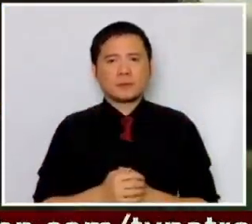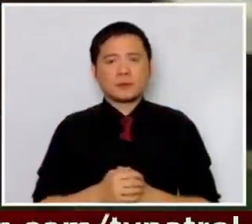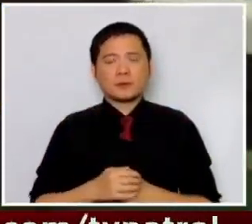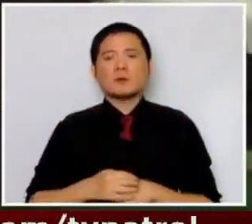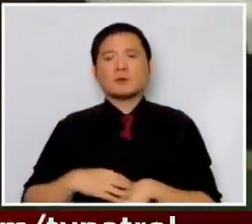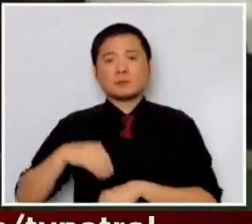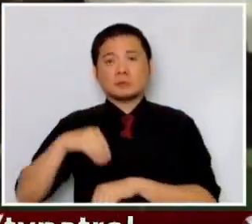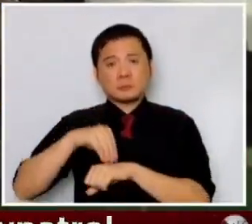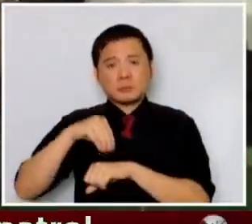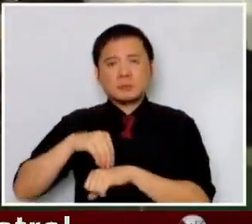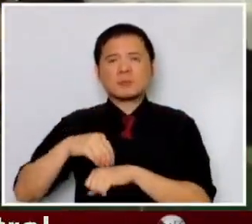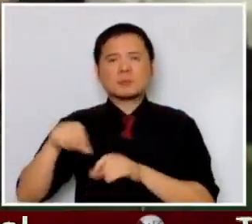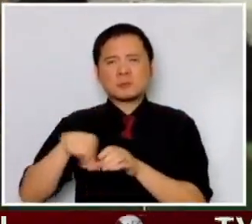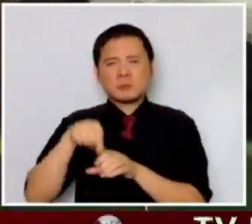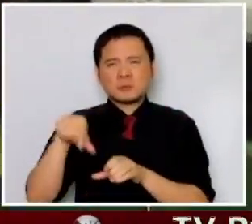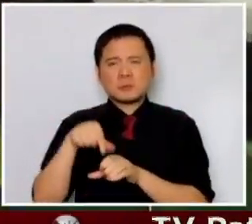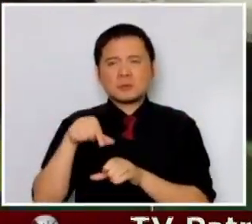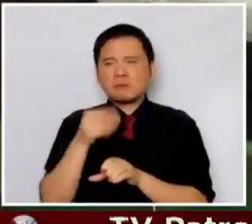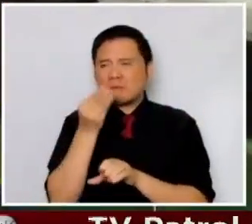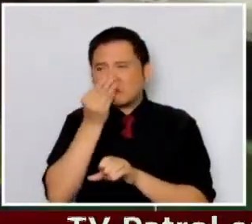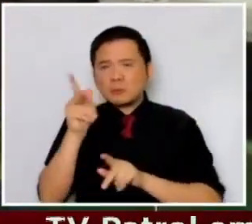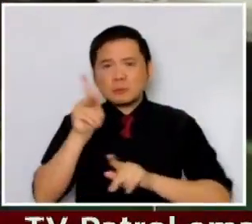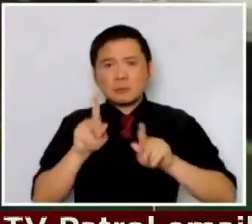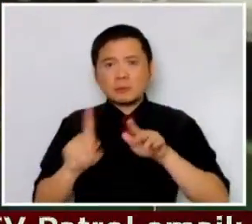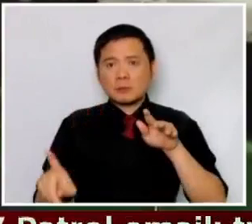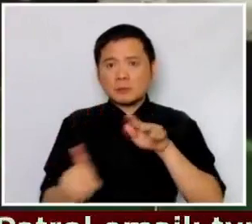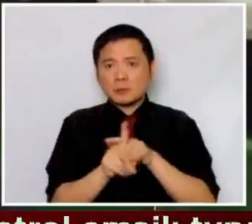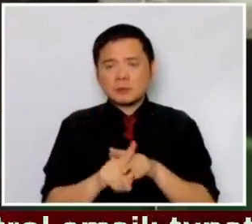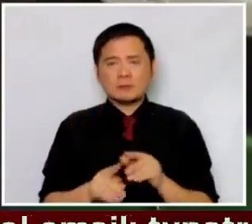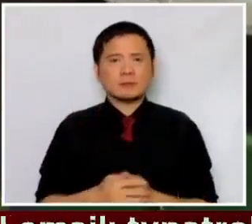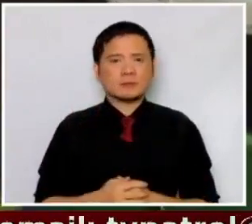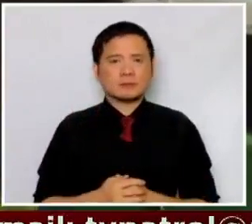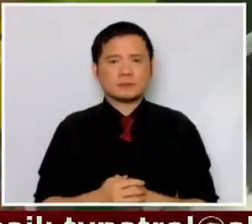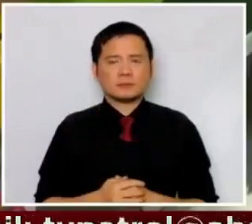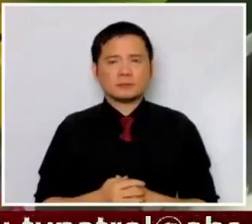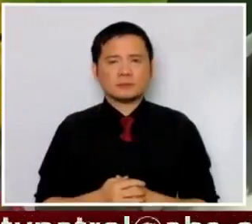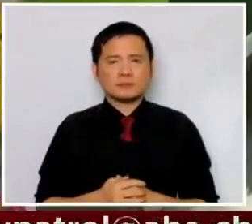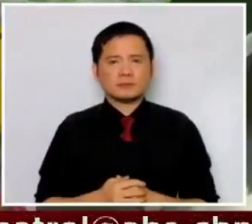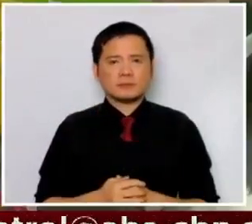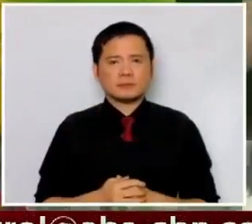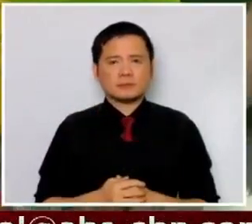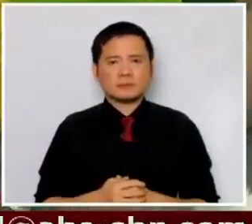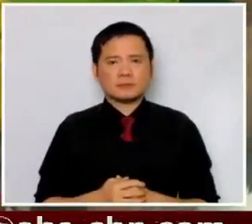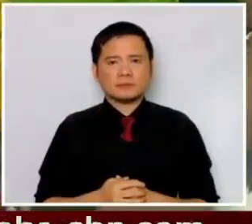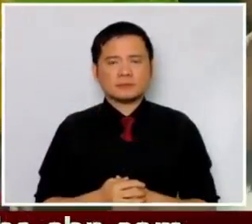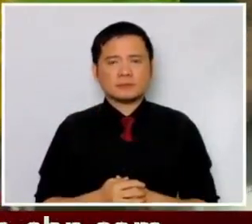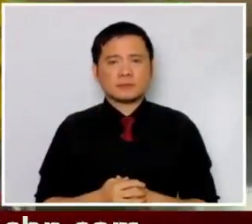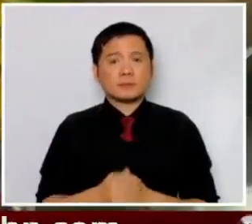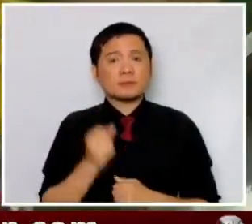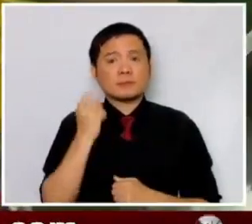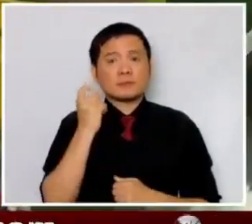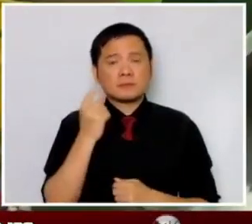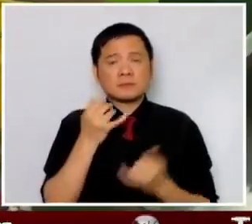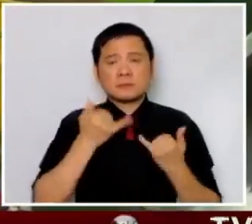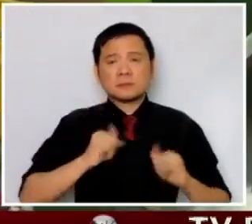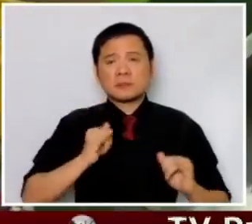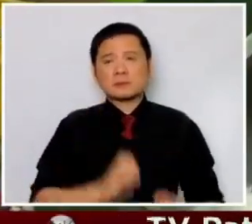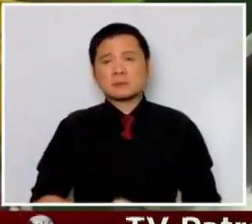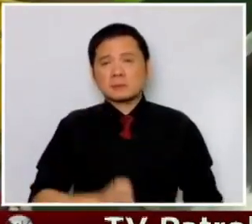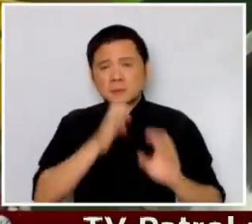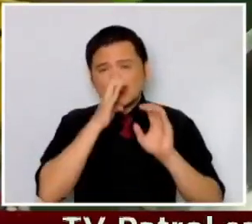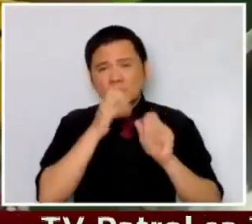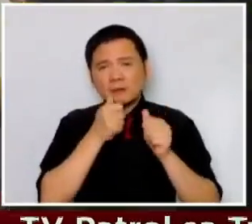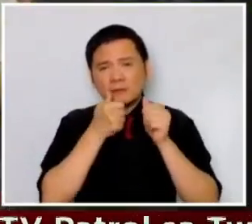ng nakasanayang dagsa ng mga mamimili ilang araw bago ang bagong taon. Maigpit pa rin na ipinatutupad ang health